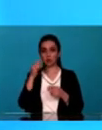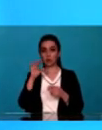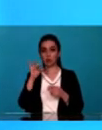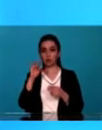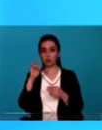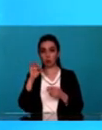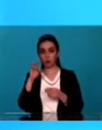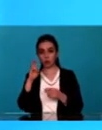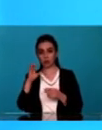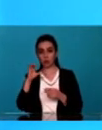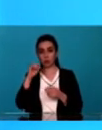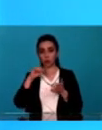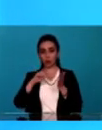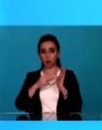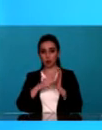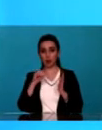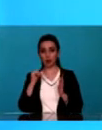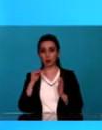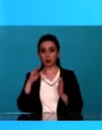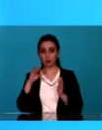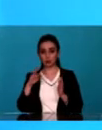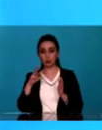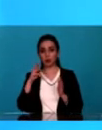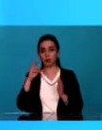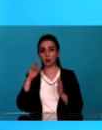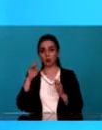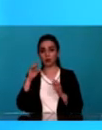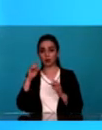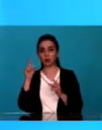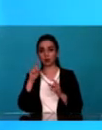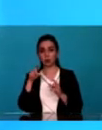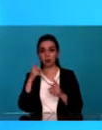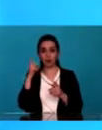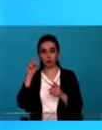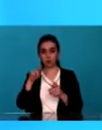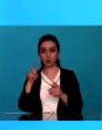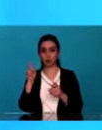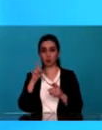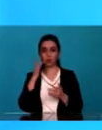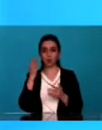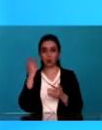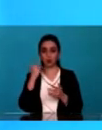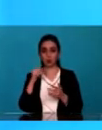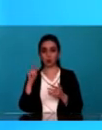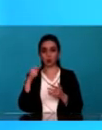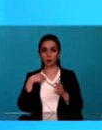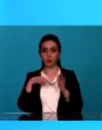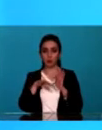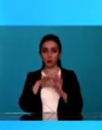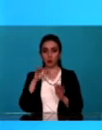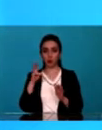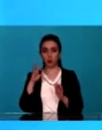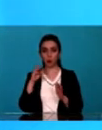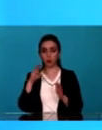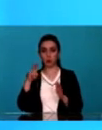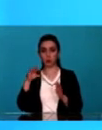1, точка item index. Что это означает? Это будет означать, что когда мы выбираем в компоненте